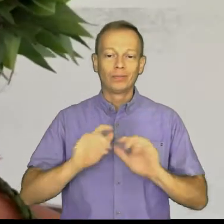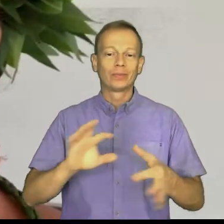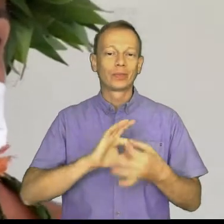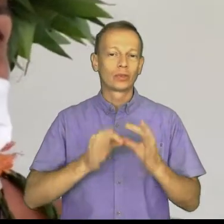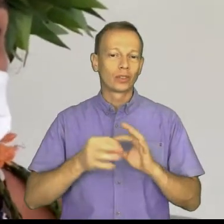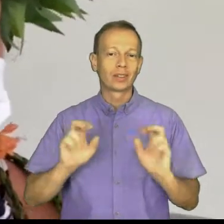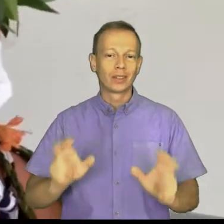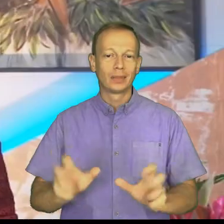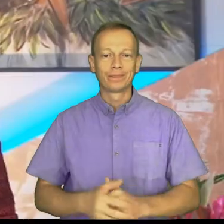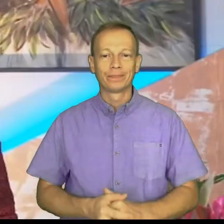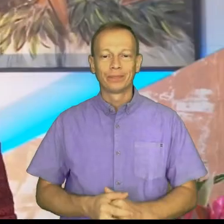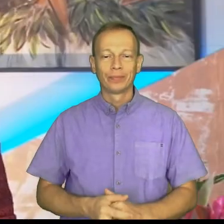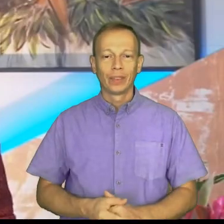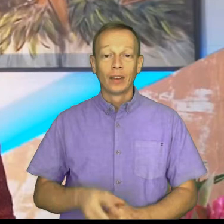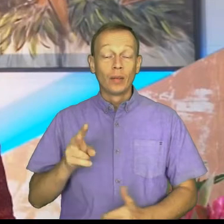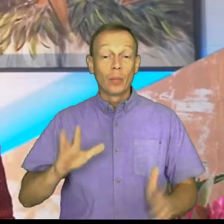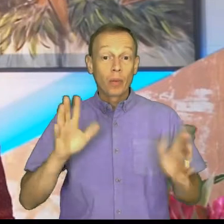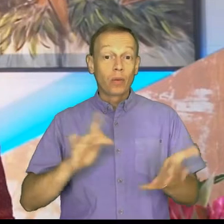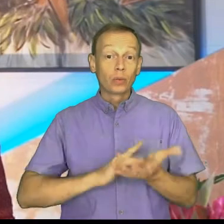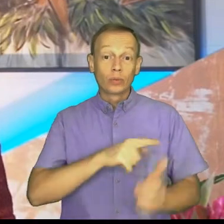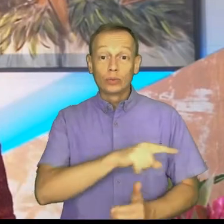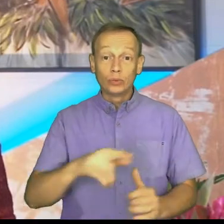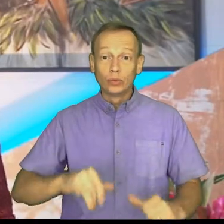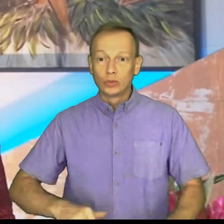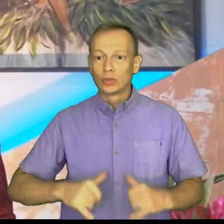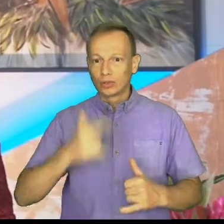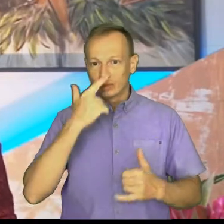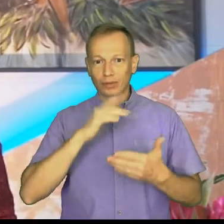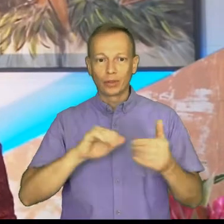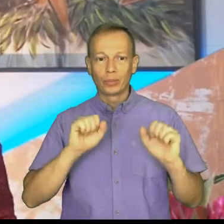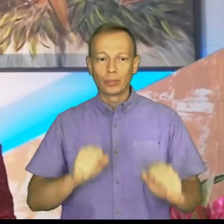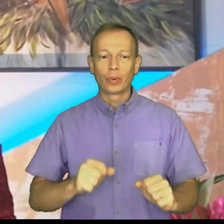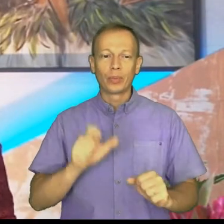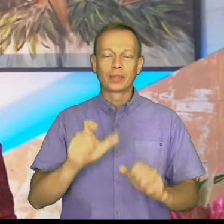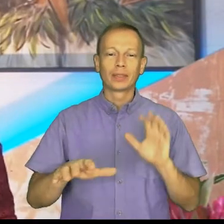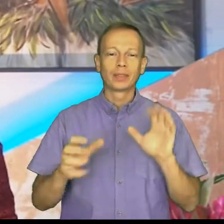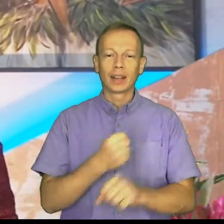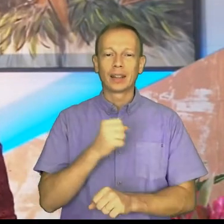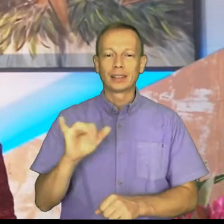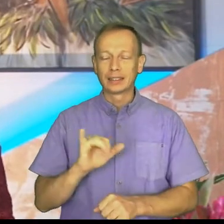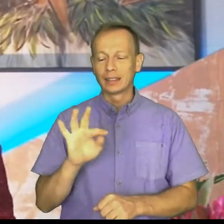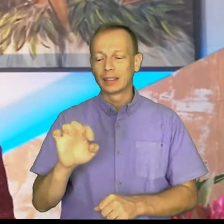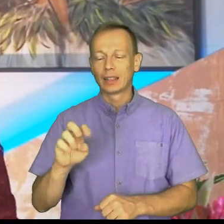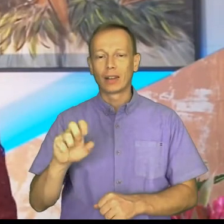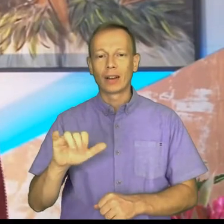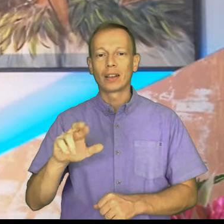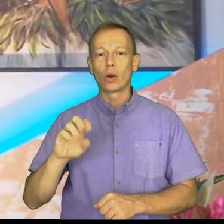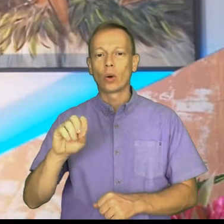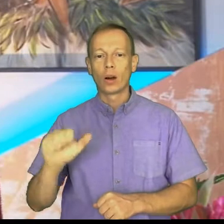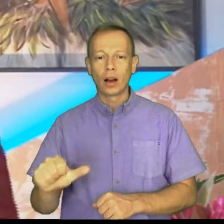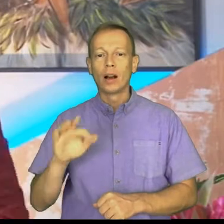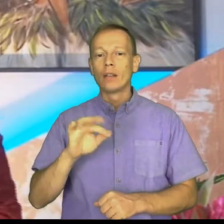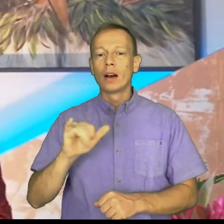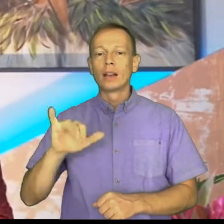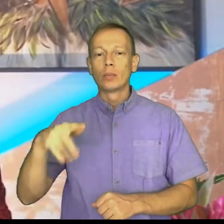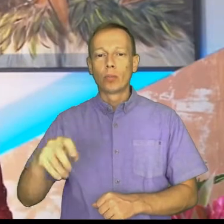les chaînes. Oui, bravo à tous ces jeunes, une belle relève et le gagnant du concours est Tevairoa Fa'aipo. La